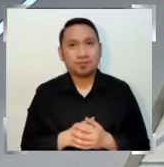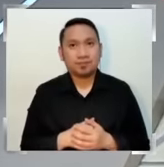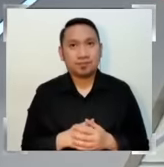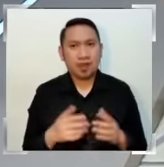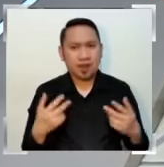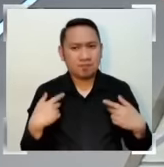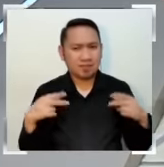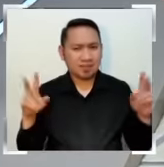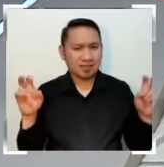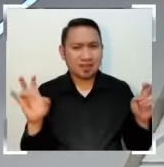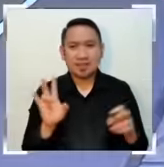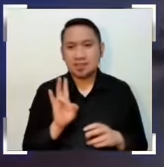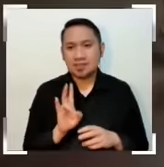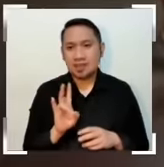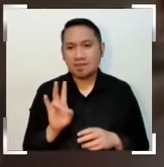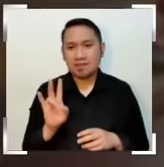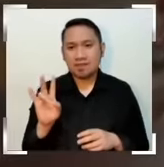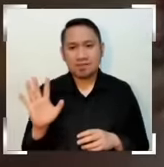Heaven.